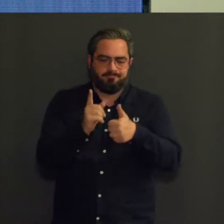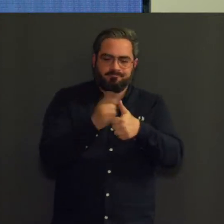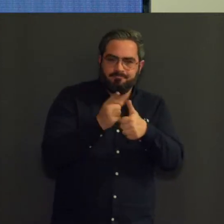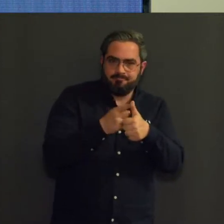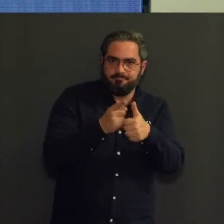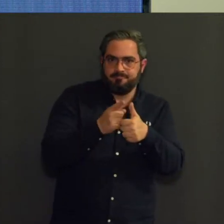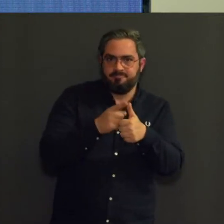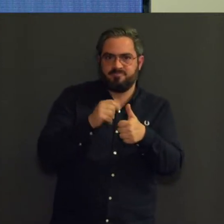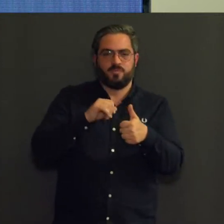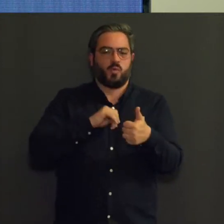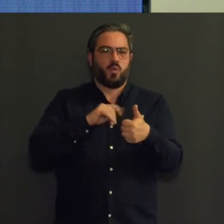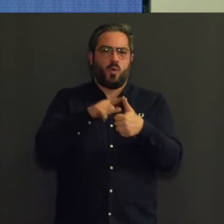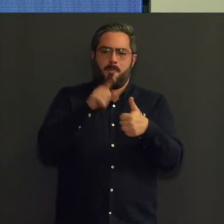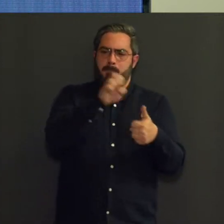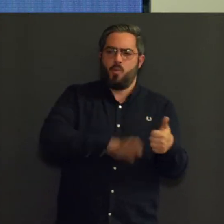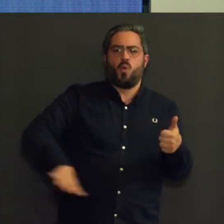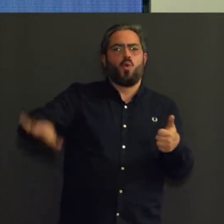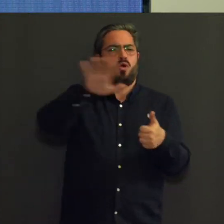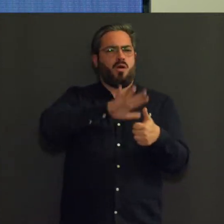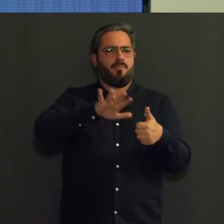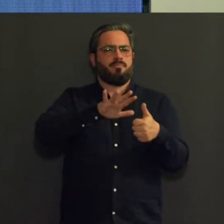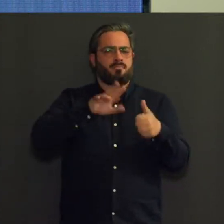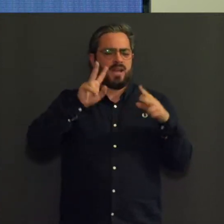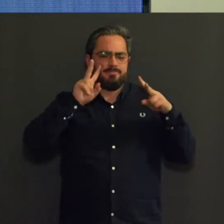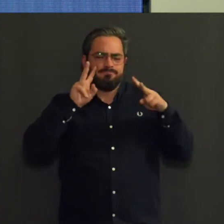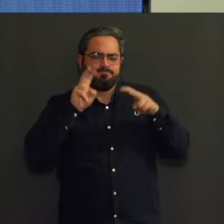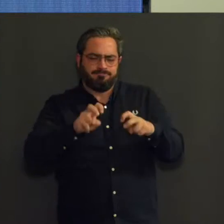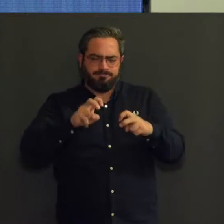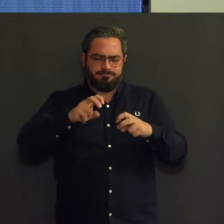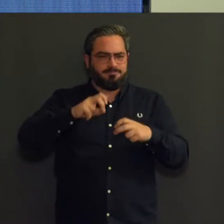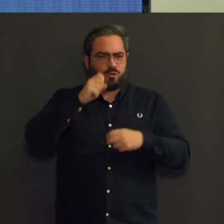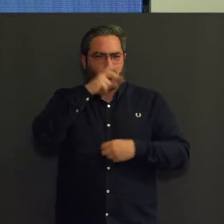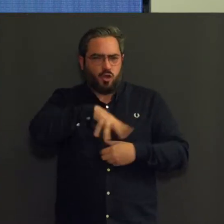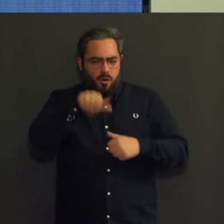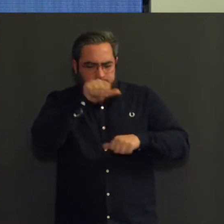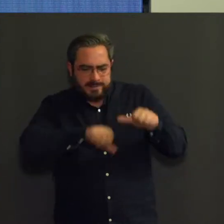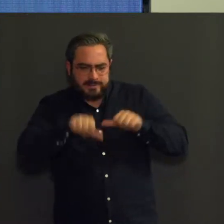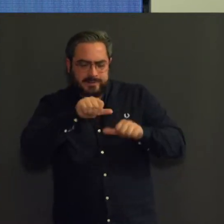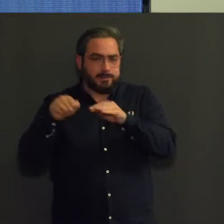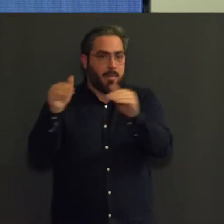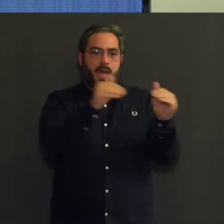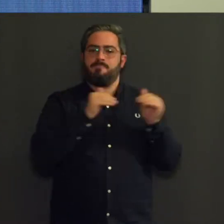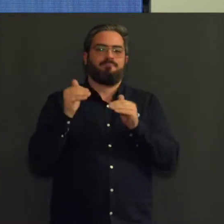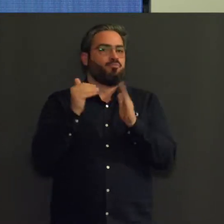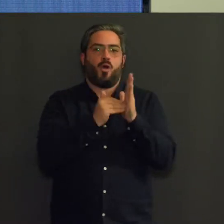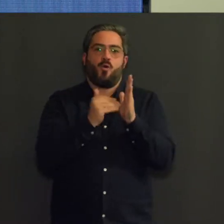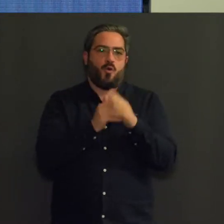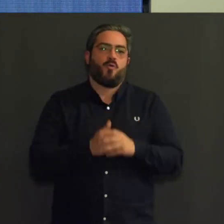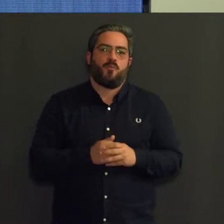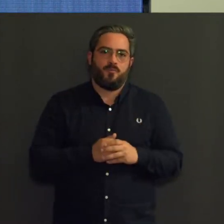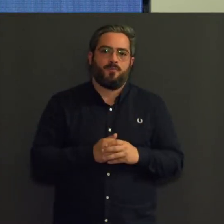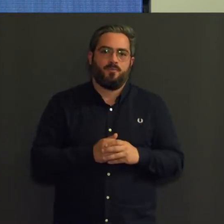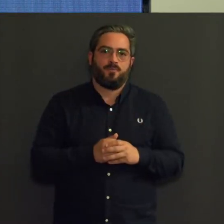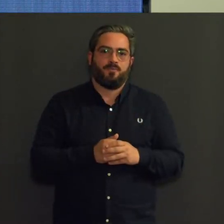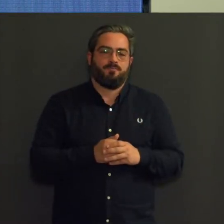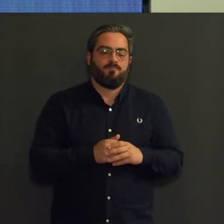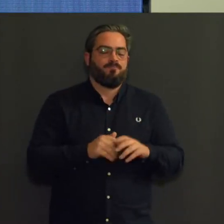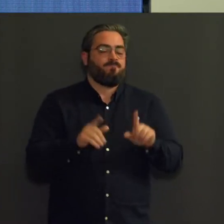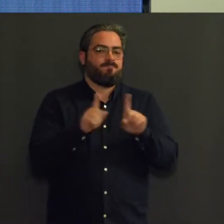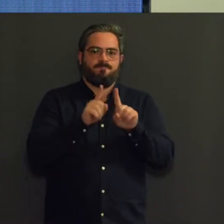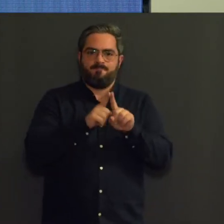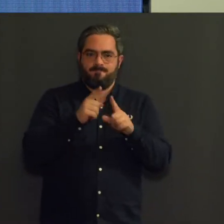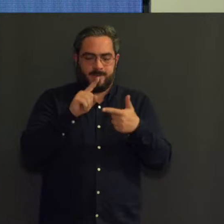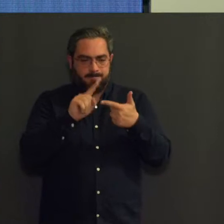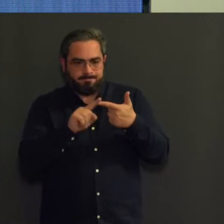technique standardisée, reconnue de manière unanime, et malheureusement, il n'y a pas encore ce qu'on appelle un cut-off, c'est-à-dire une